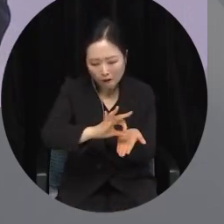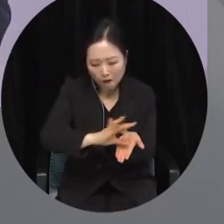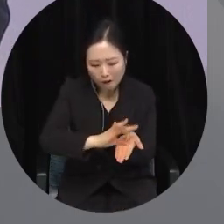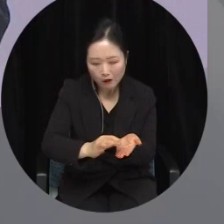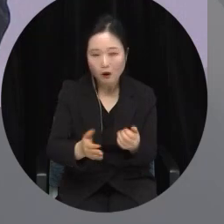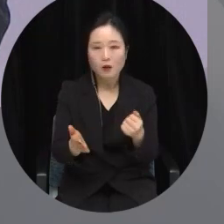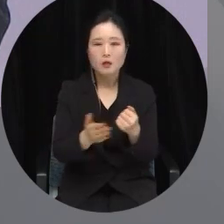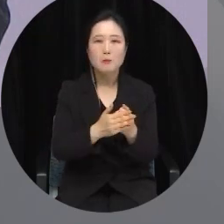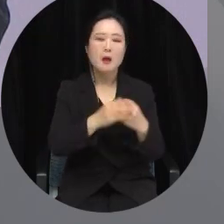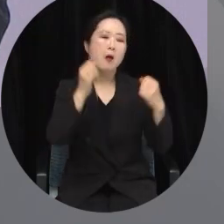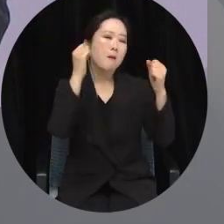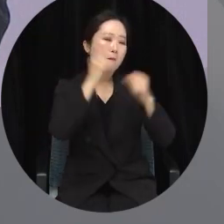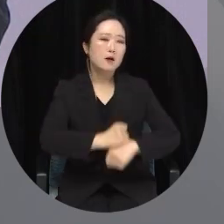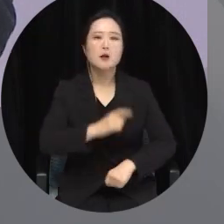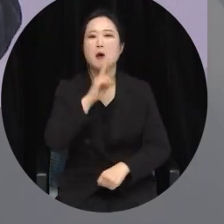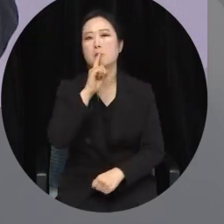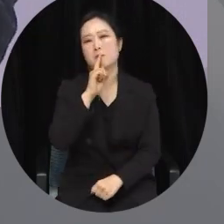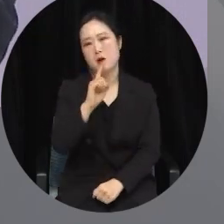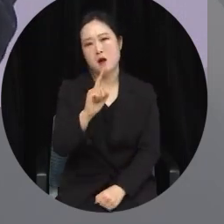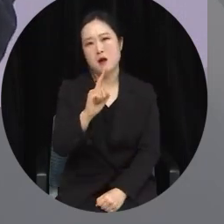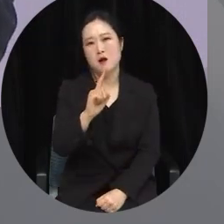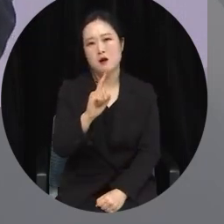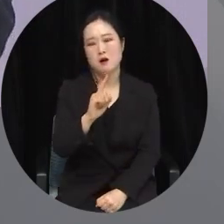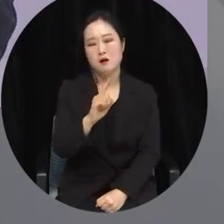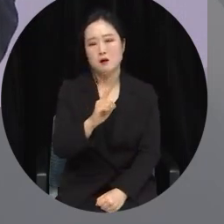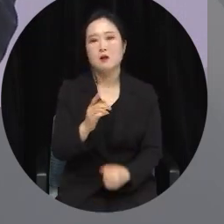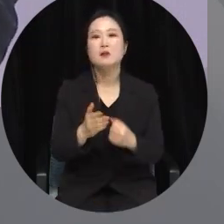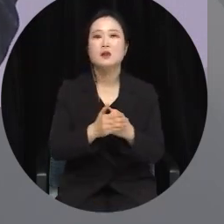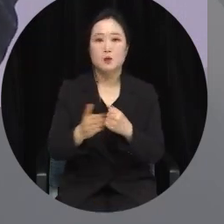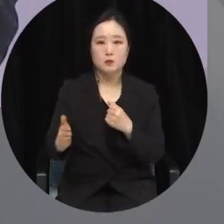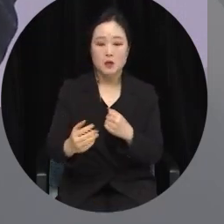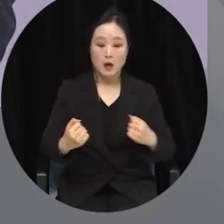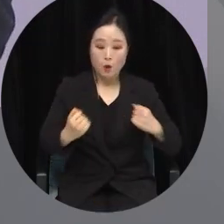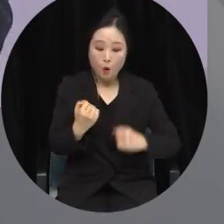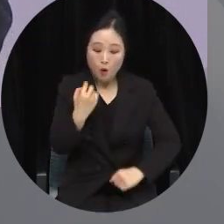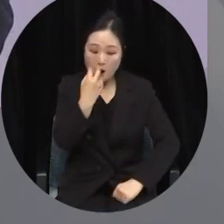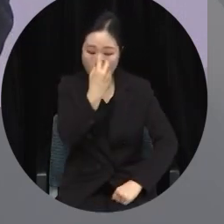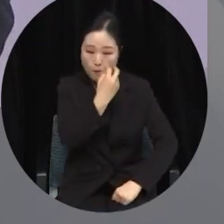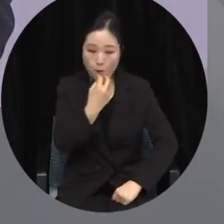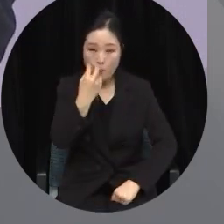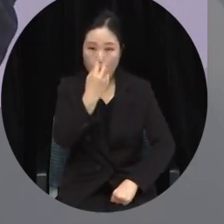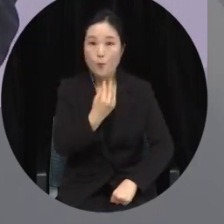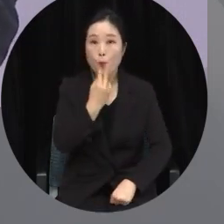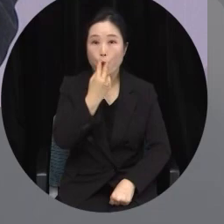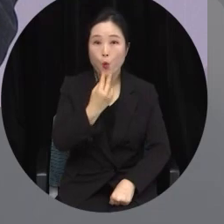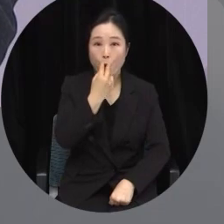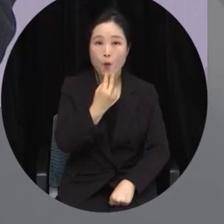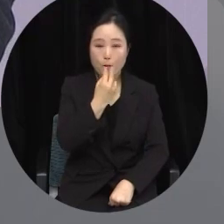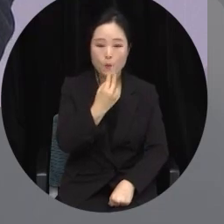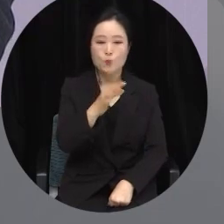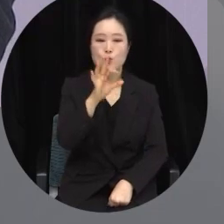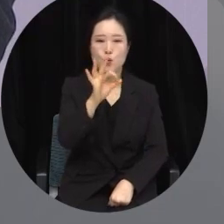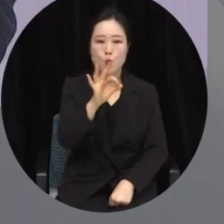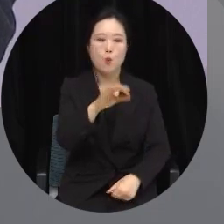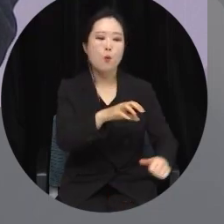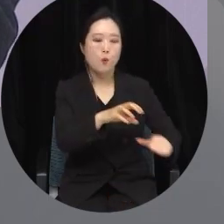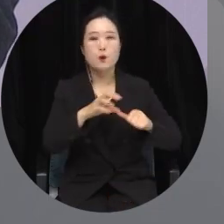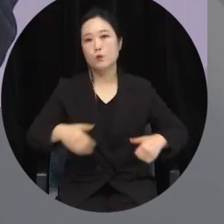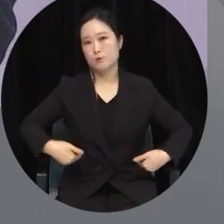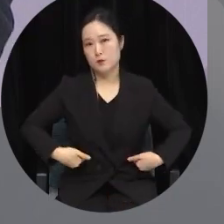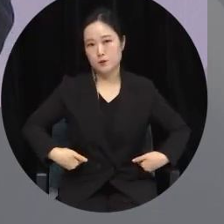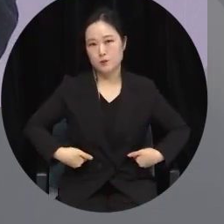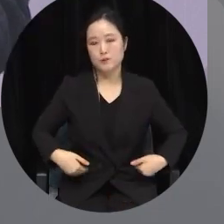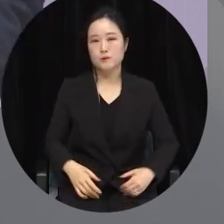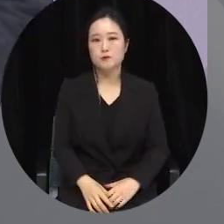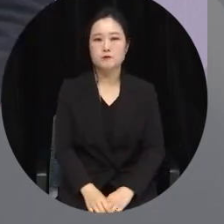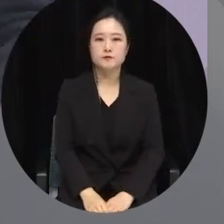이것은 건강보험에서 단계적으로 소화해 나가는 방식으로 설계할 필요가 있다고 보이지고요. 그렇게 가고 있습니다.